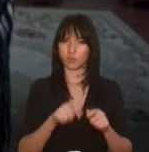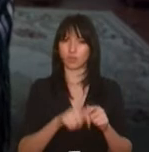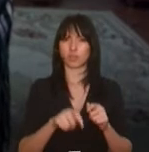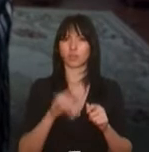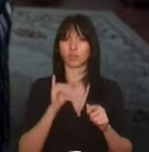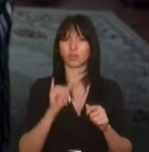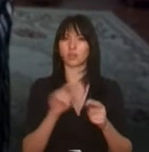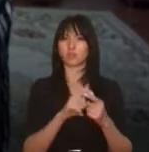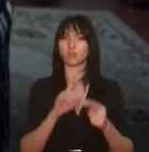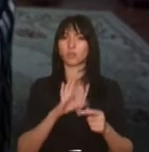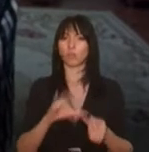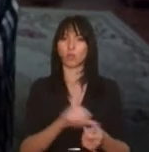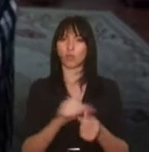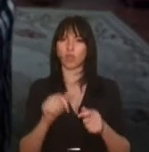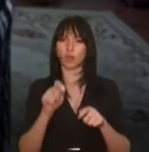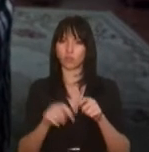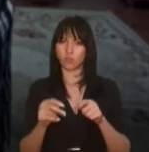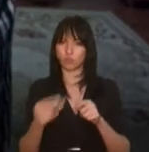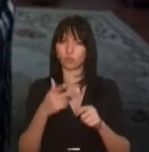наркотичних засобів.